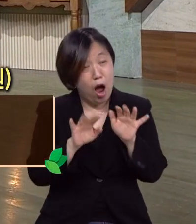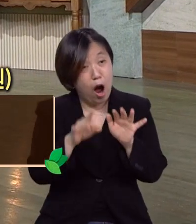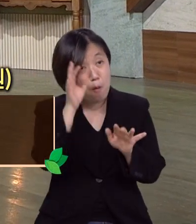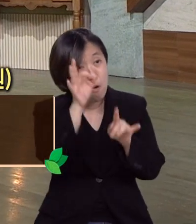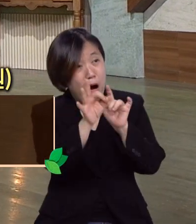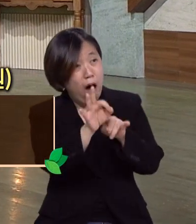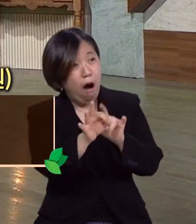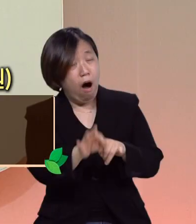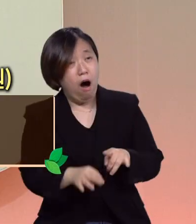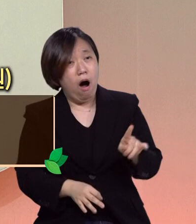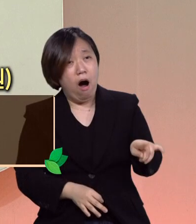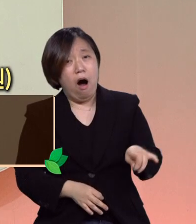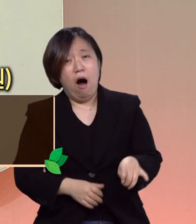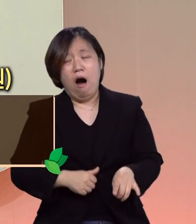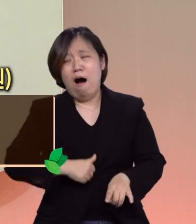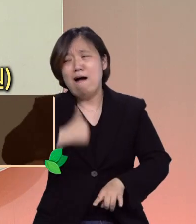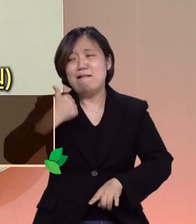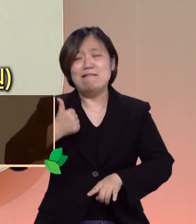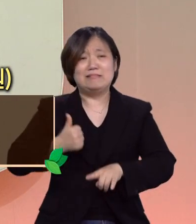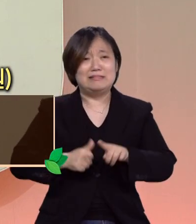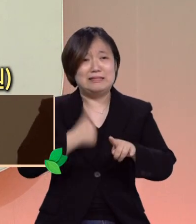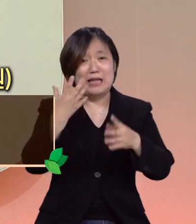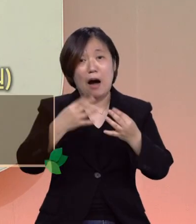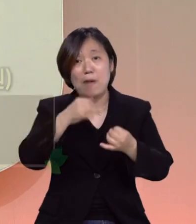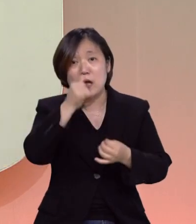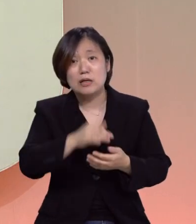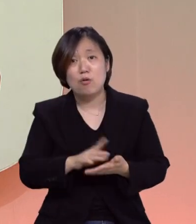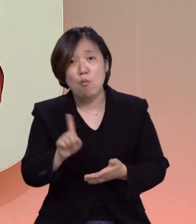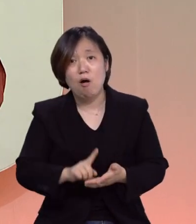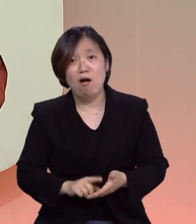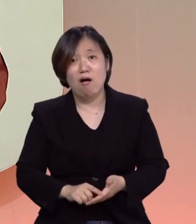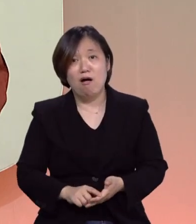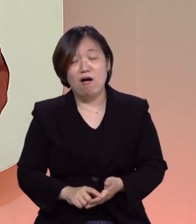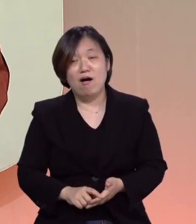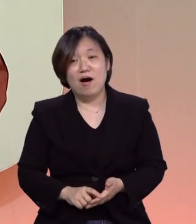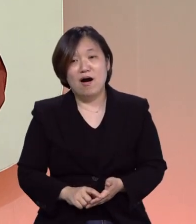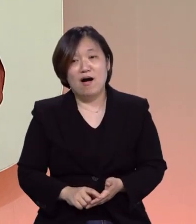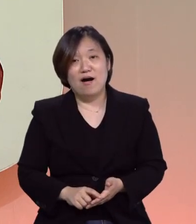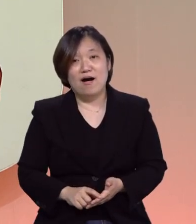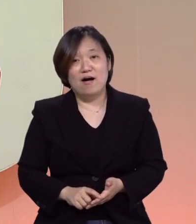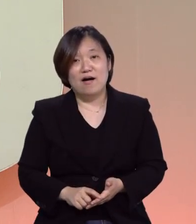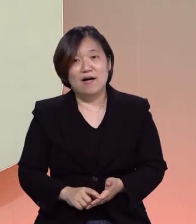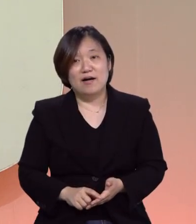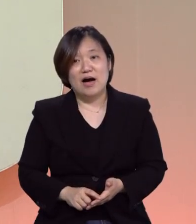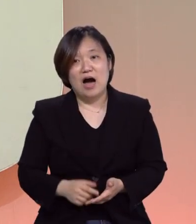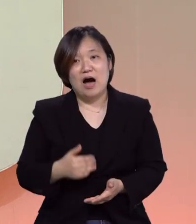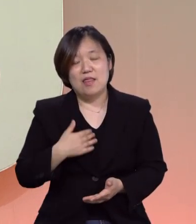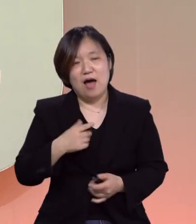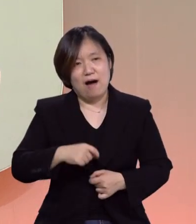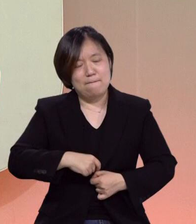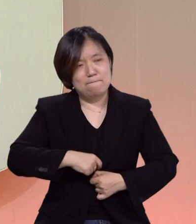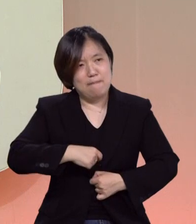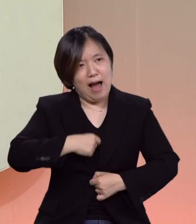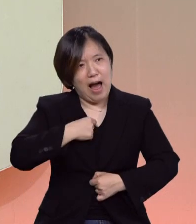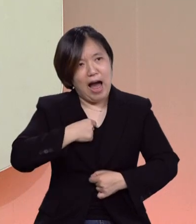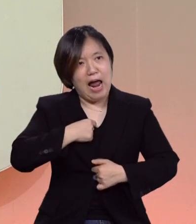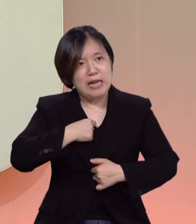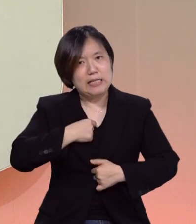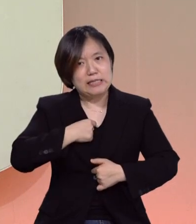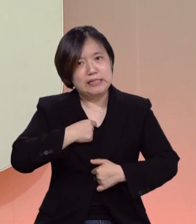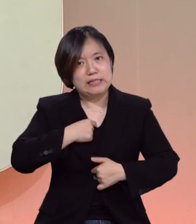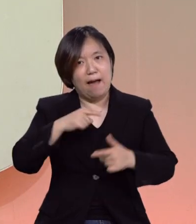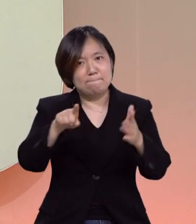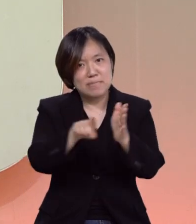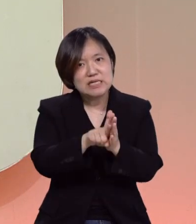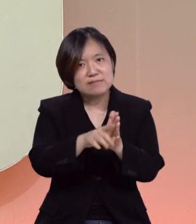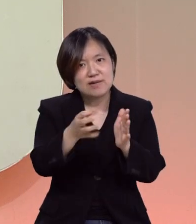어이없고 제가 너무나 화딱지가 나가지고 야 우리 올바른 견해를 갖춘 불자님들이